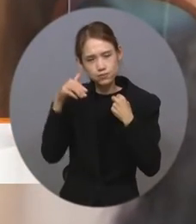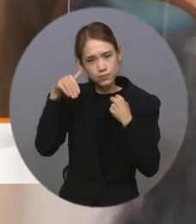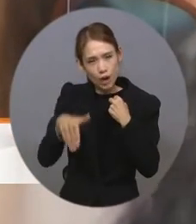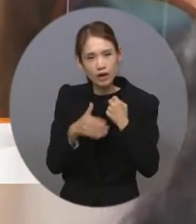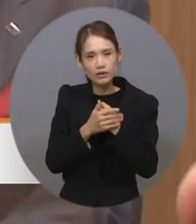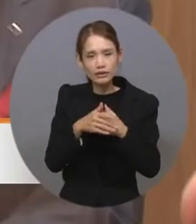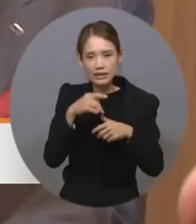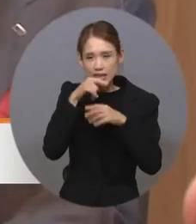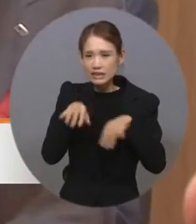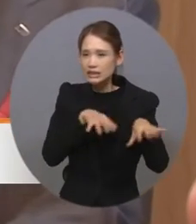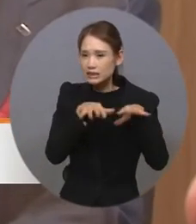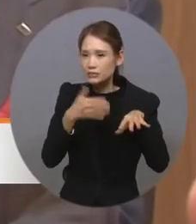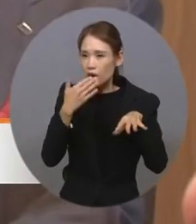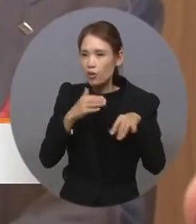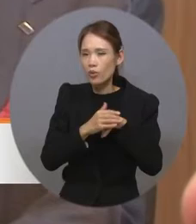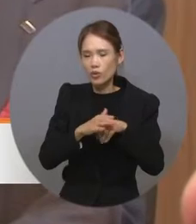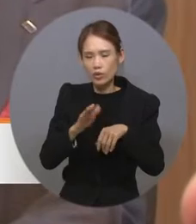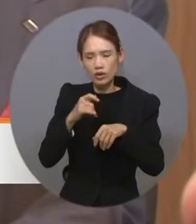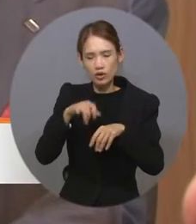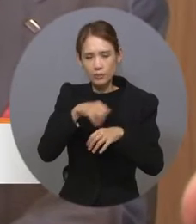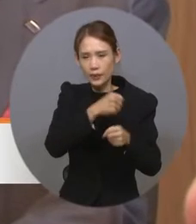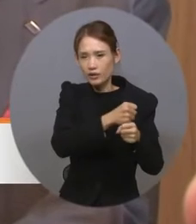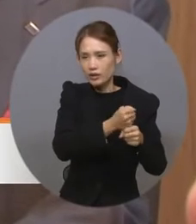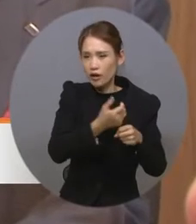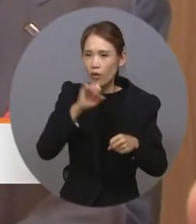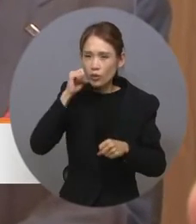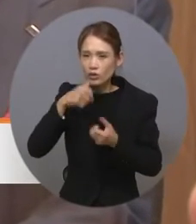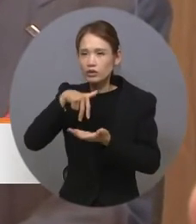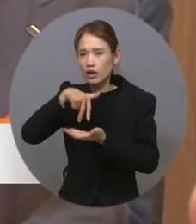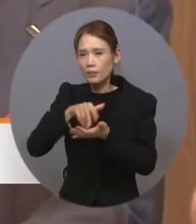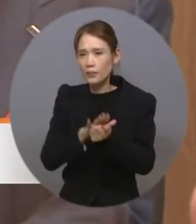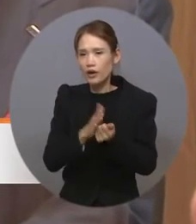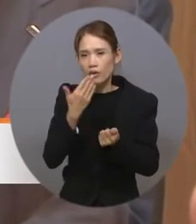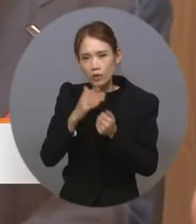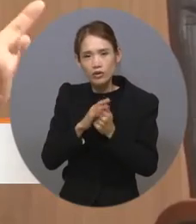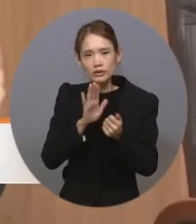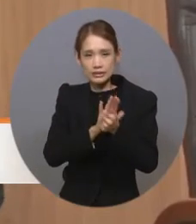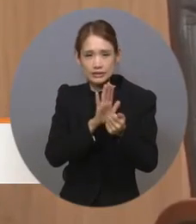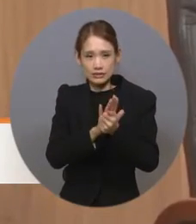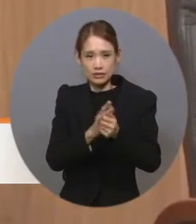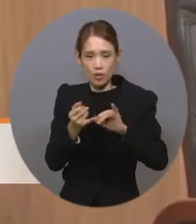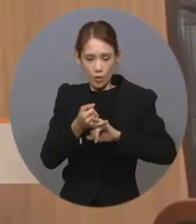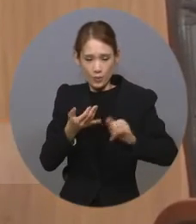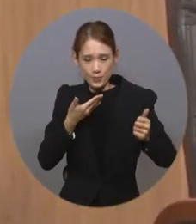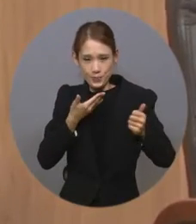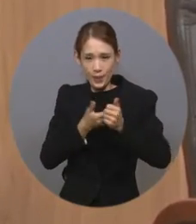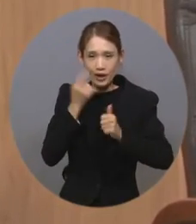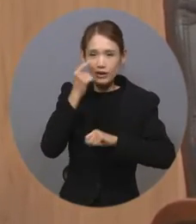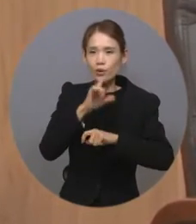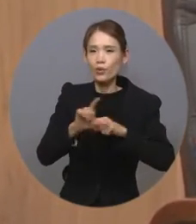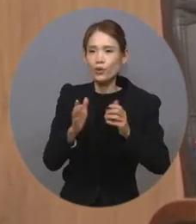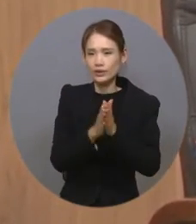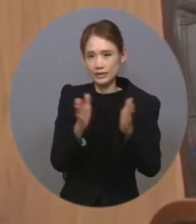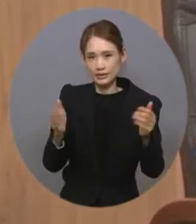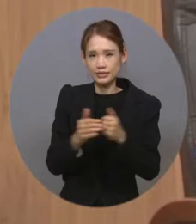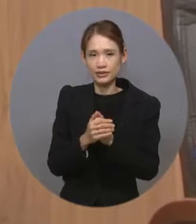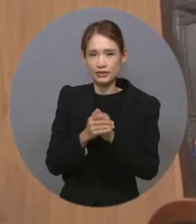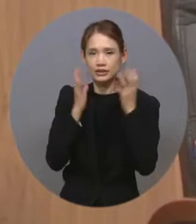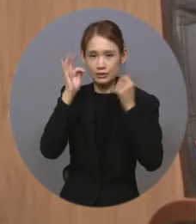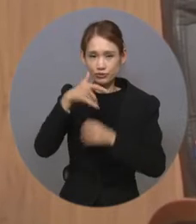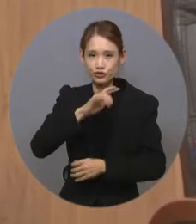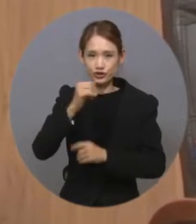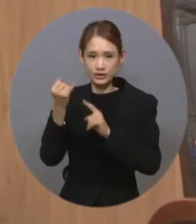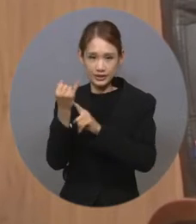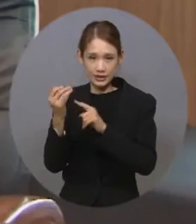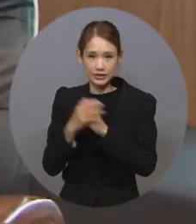못하거나 사서 먹는 것도 힘든 취약계층에게 김치 지원이 필요하다는 점을 고려해 지원을 나섰습니다. 김순희 이사장은